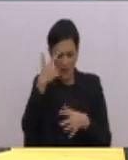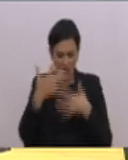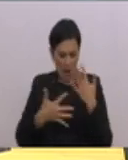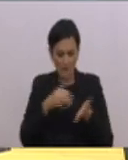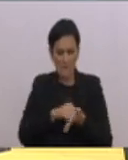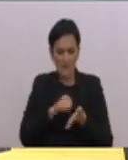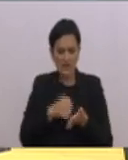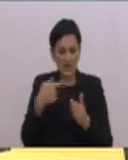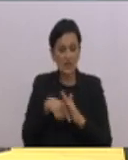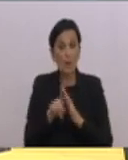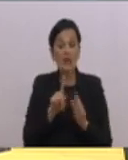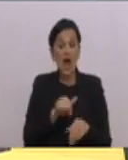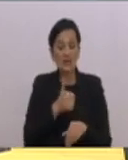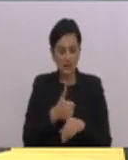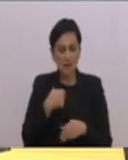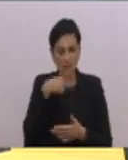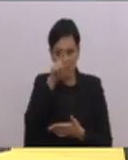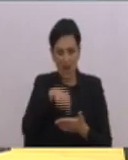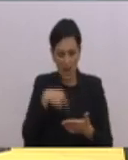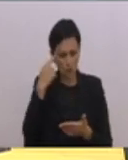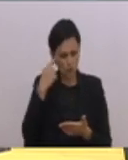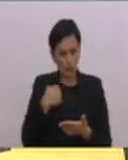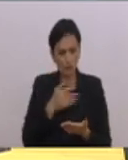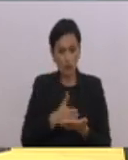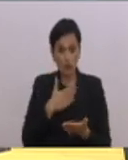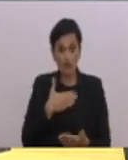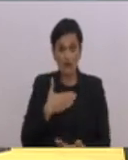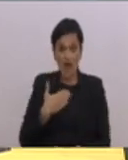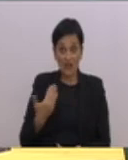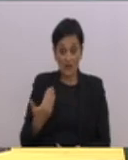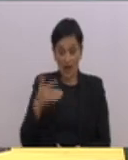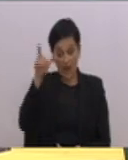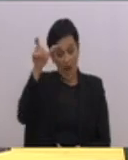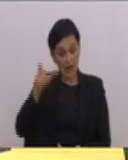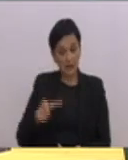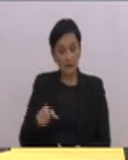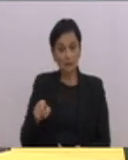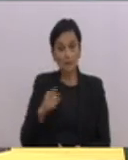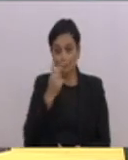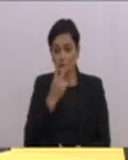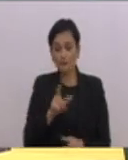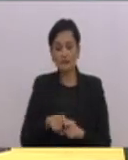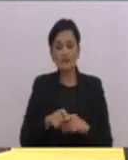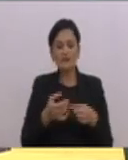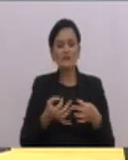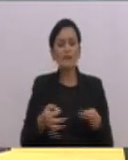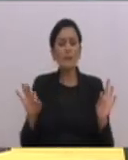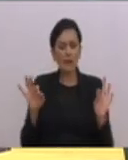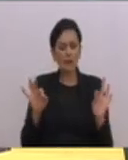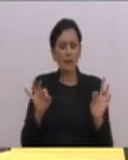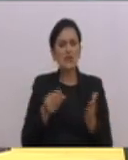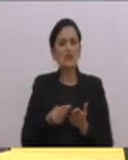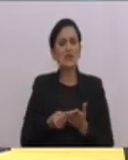zebiskamuta, rastauria, medac, nebulivar. Rociuem, haresro, ihos, adamiani, romesis, hedaustrom, situația, sluba,